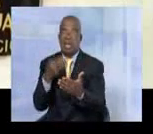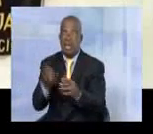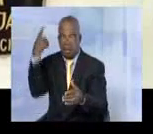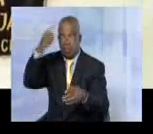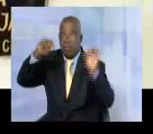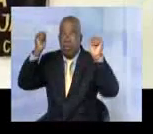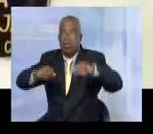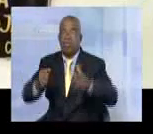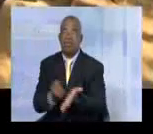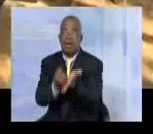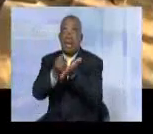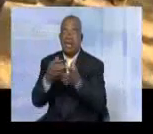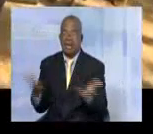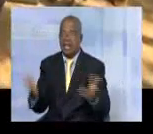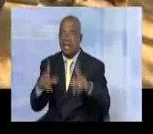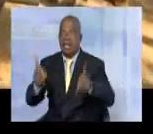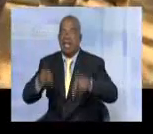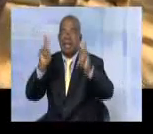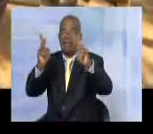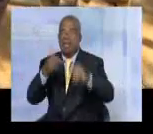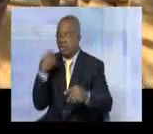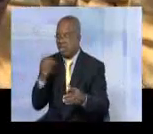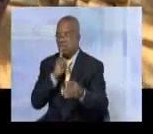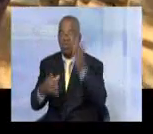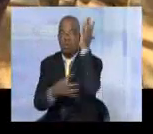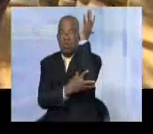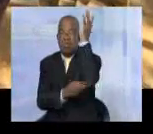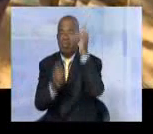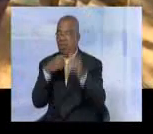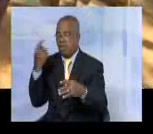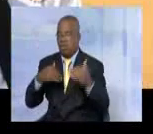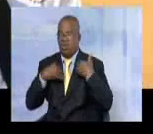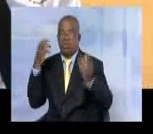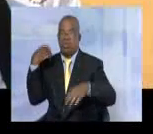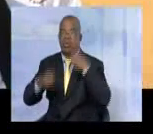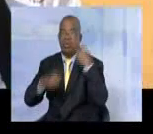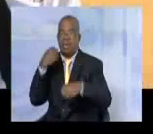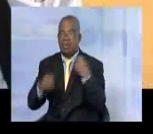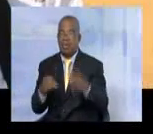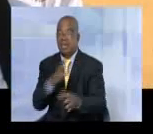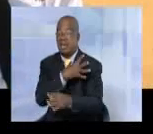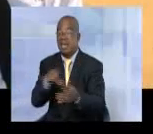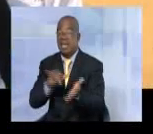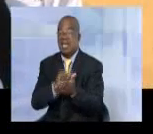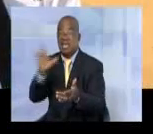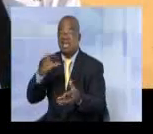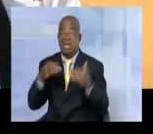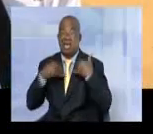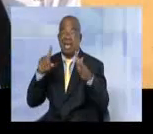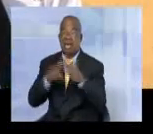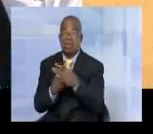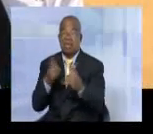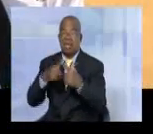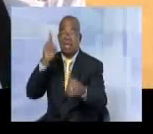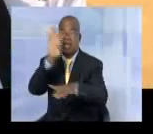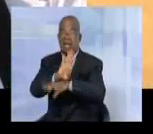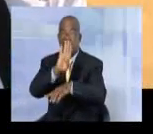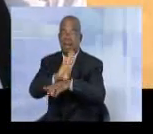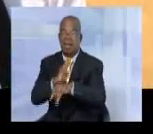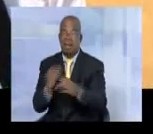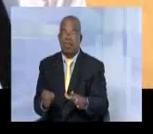deuxième campagne prévue pour s'étendre sur une semaine a pour objectif d'engranger au moins la somme de 3 millions de francs